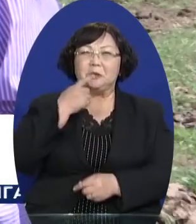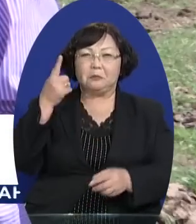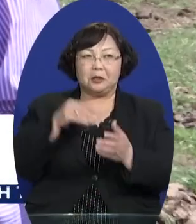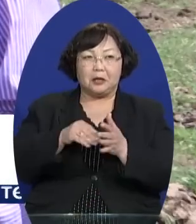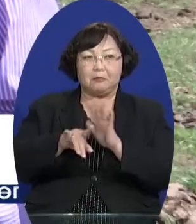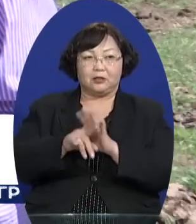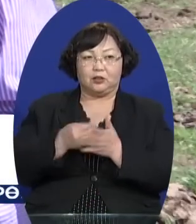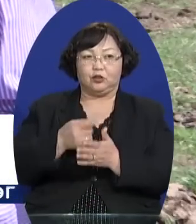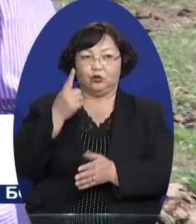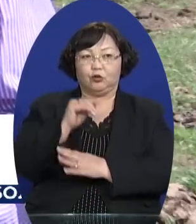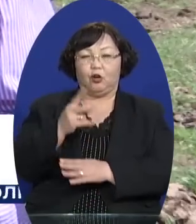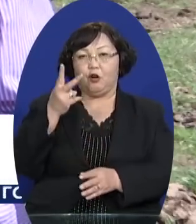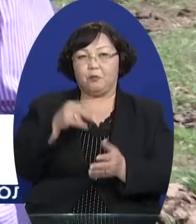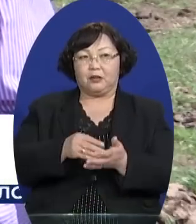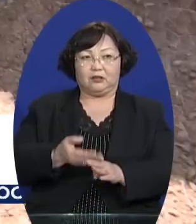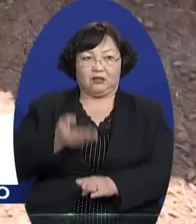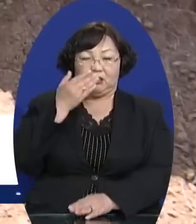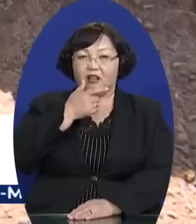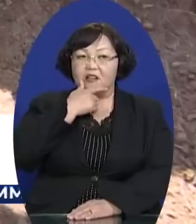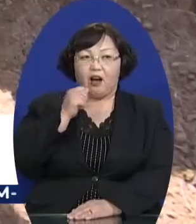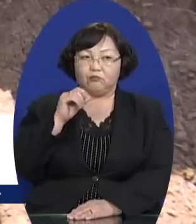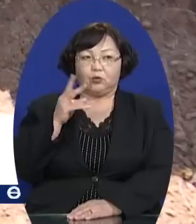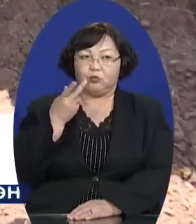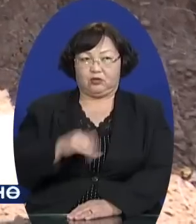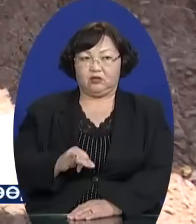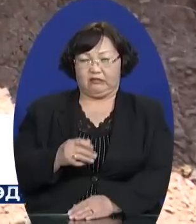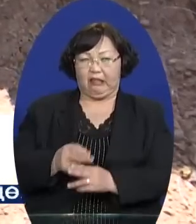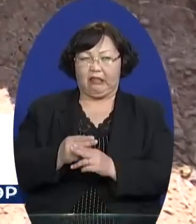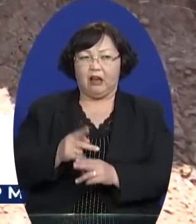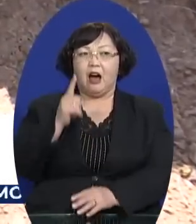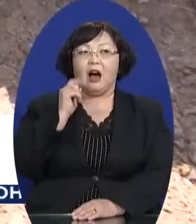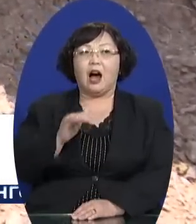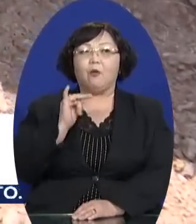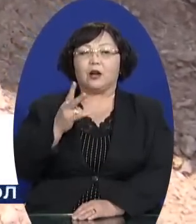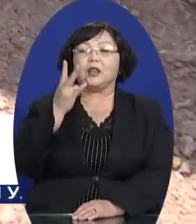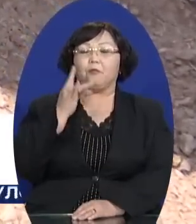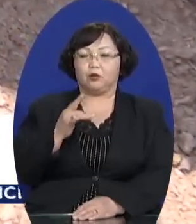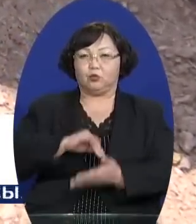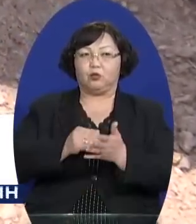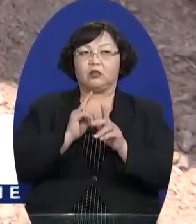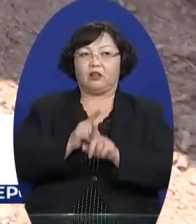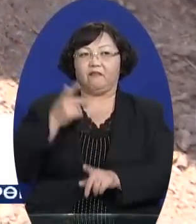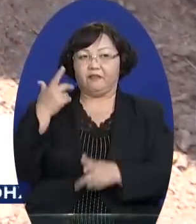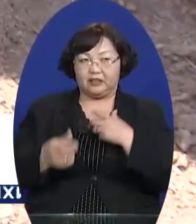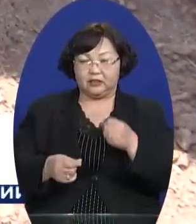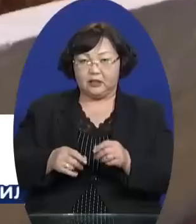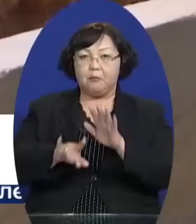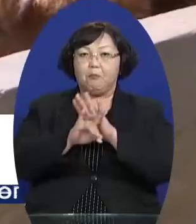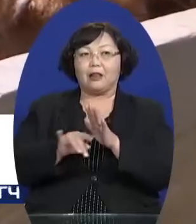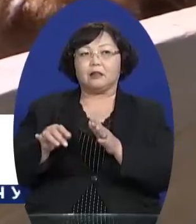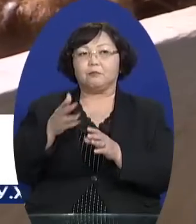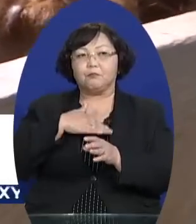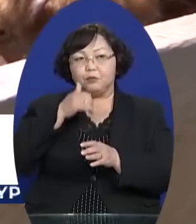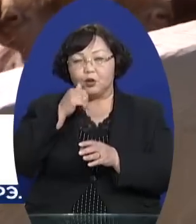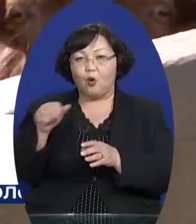өдөртний 2000 малаас бол ирэмдлүү гарахгүй шүү дээ. Хавар намарт төлөвлөгөөт вакцин хийх. Мөн мал угаалга гээд малын эмч нарт